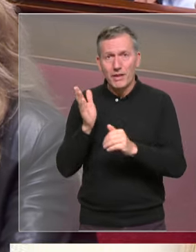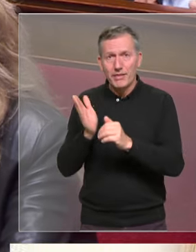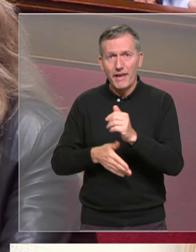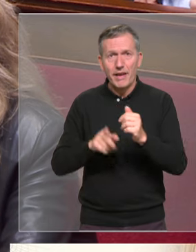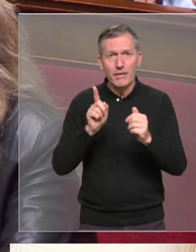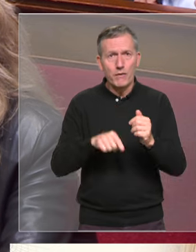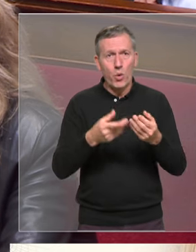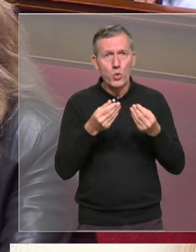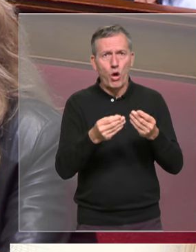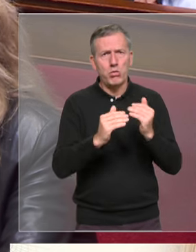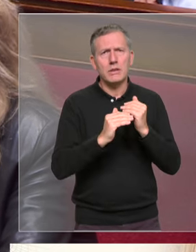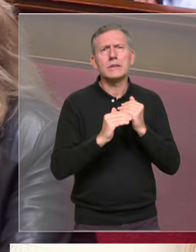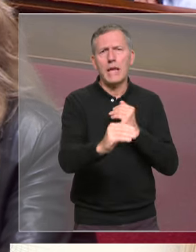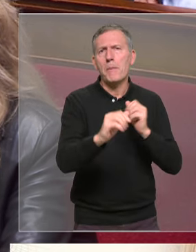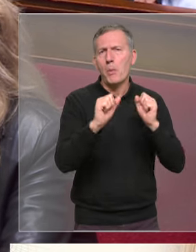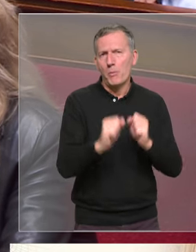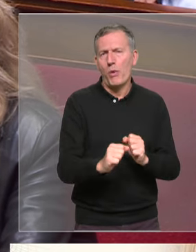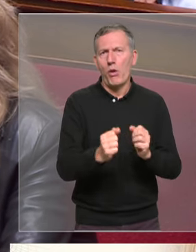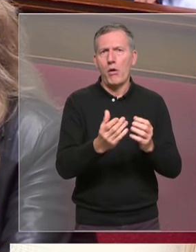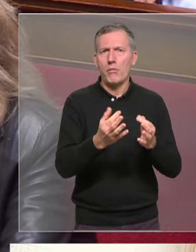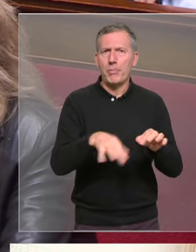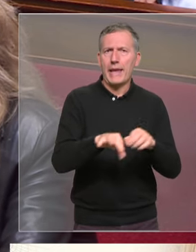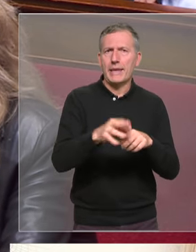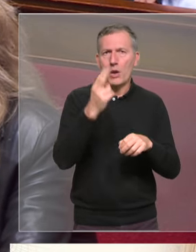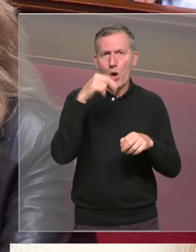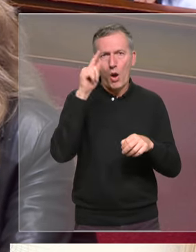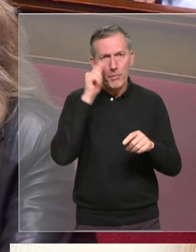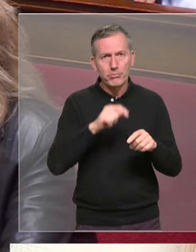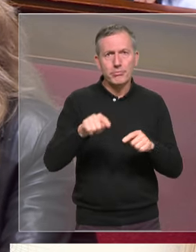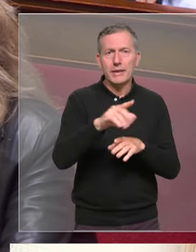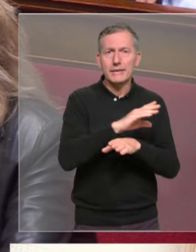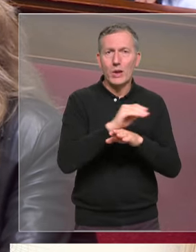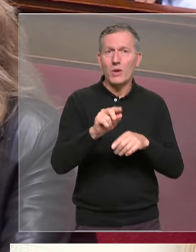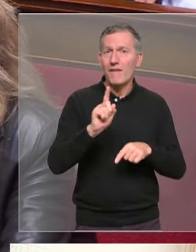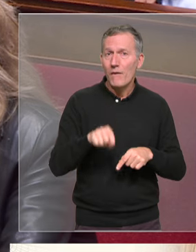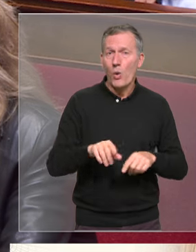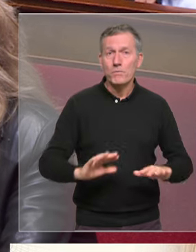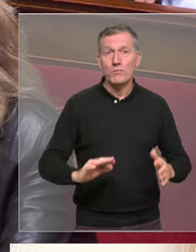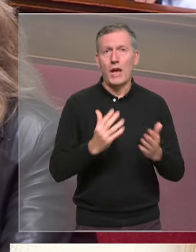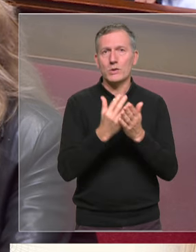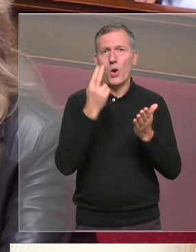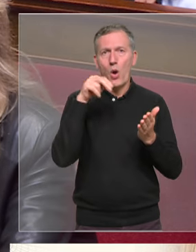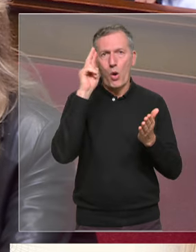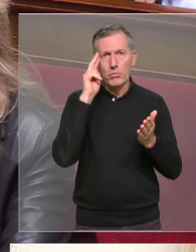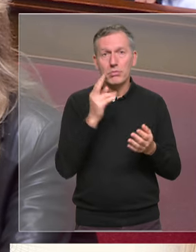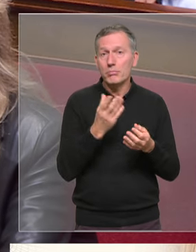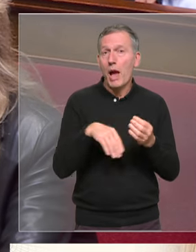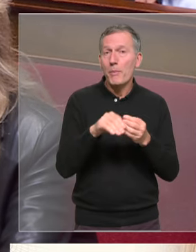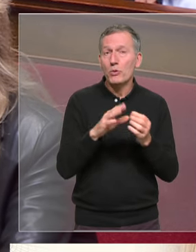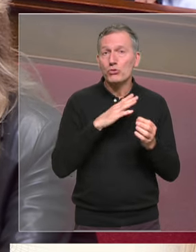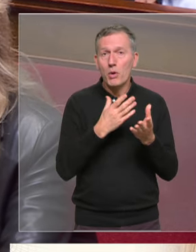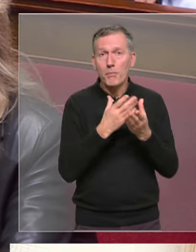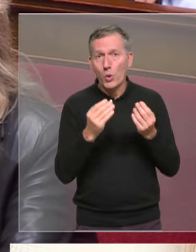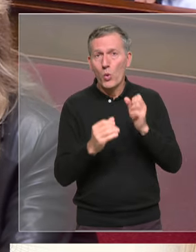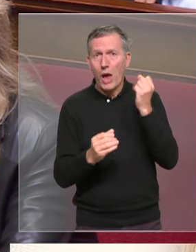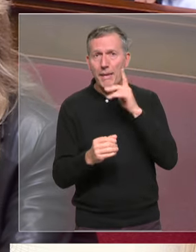la stabilité et à la sécurité en Europe » et a appelé un sursaut européen, d'autant plus nécessaire que planent des incertitudes du côté